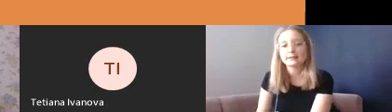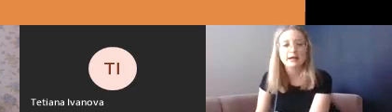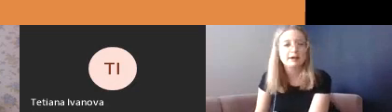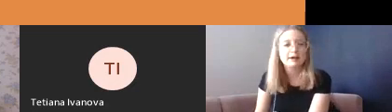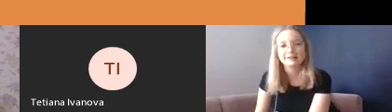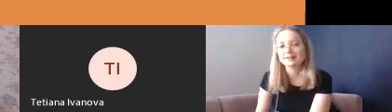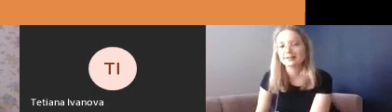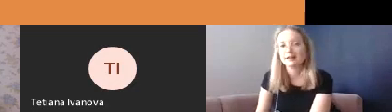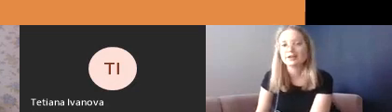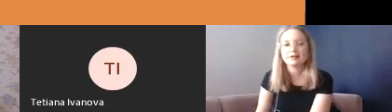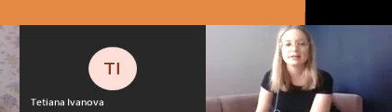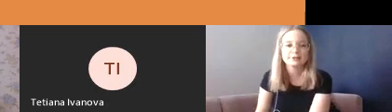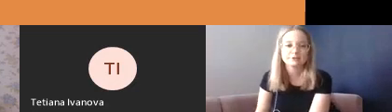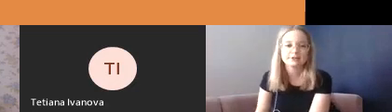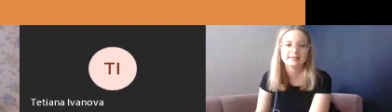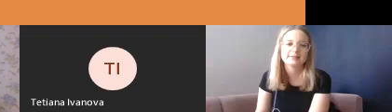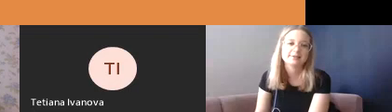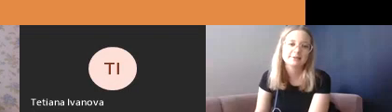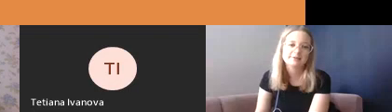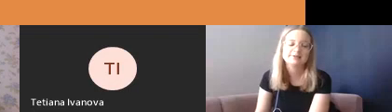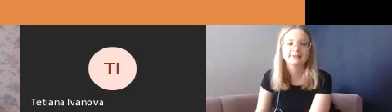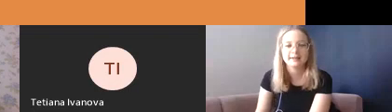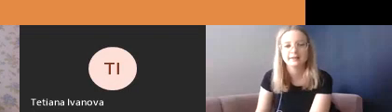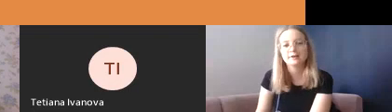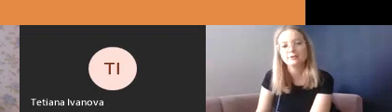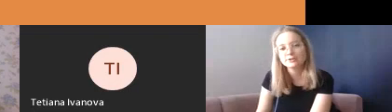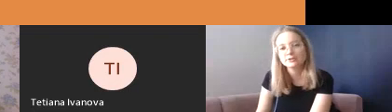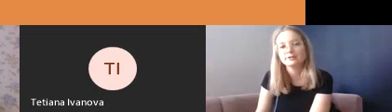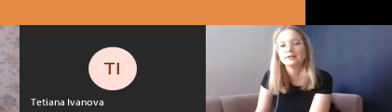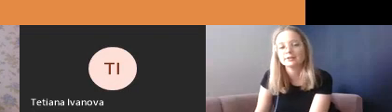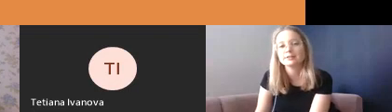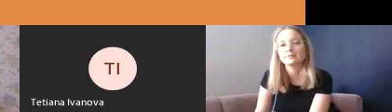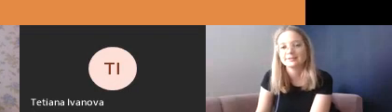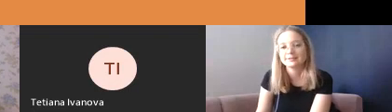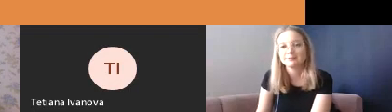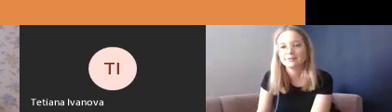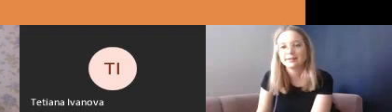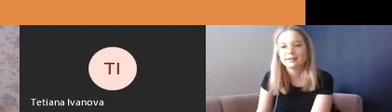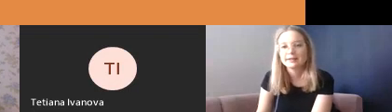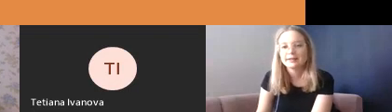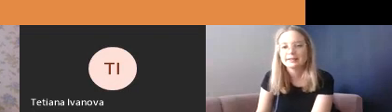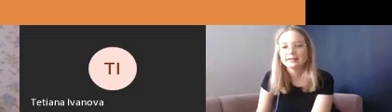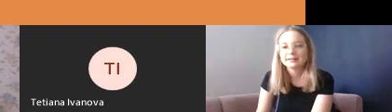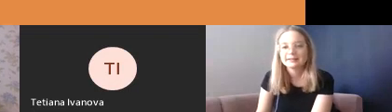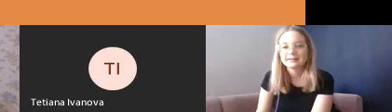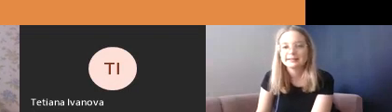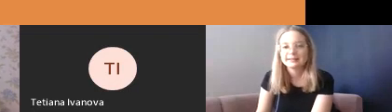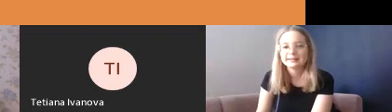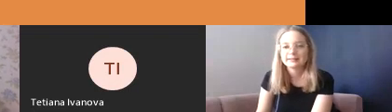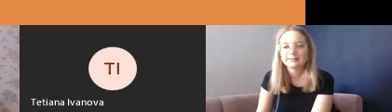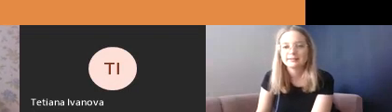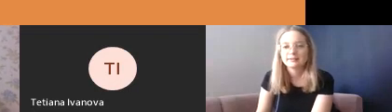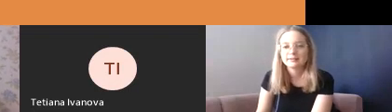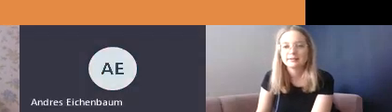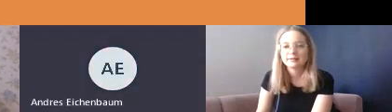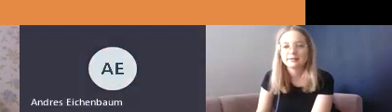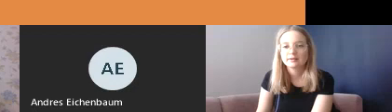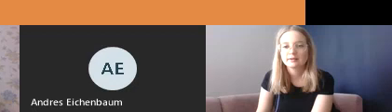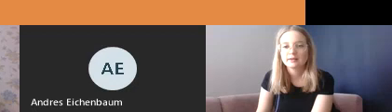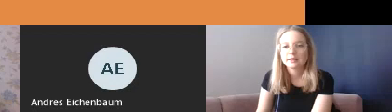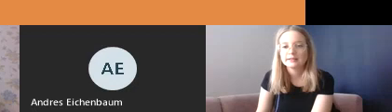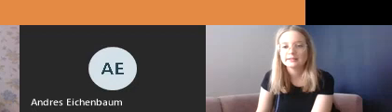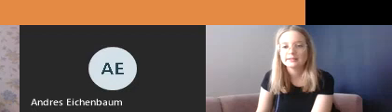ja lihtsalt vastake seal olevale küsimusele, et siis põhimõtteliselt jääd, kus ja kas sa õpid. Aia, su